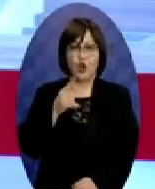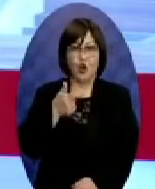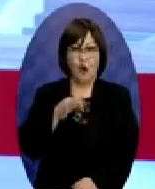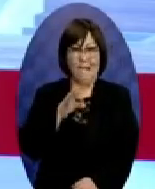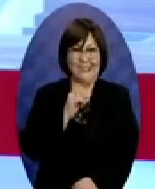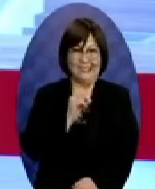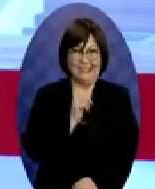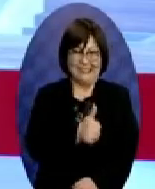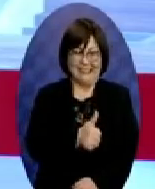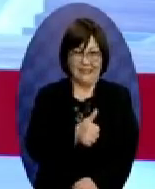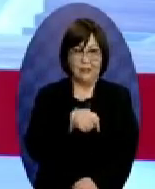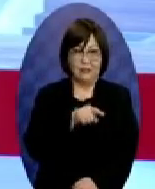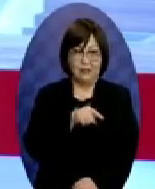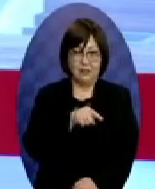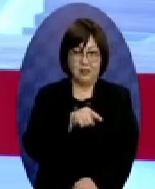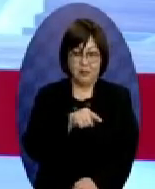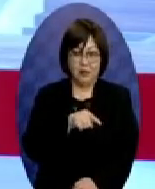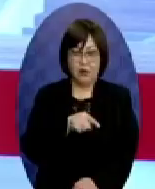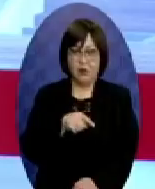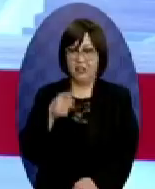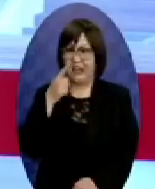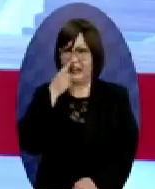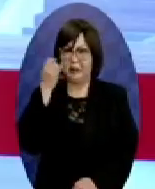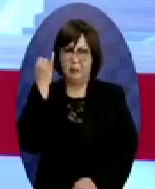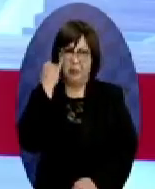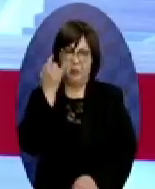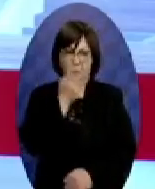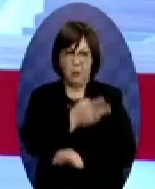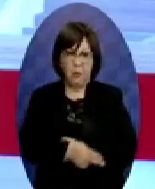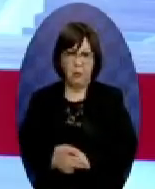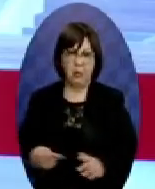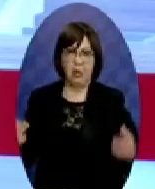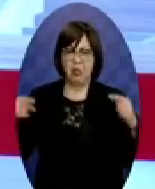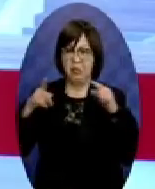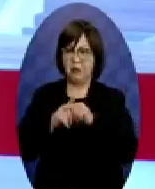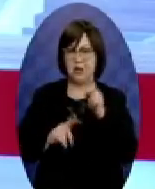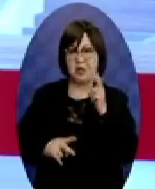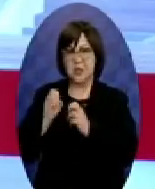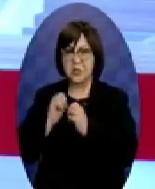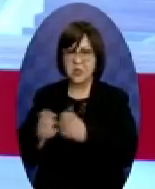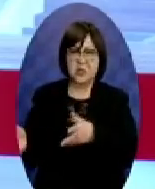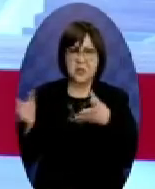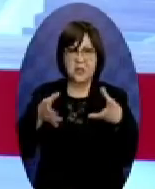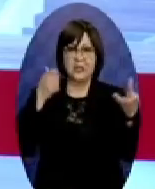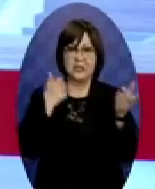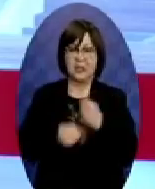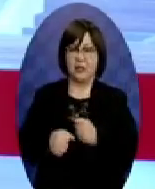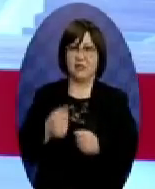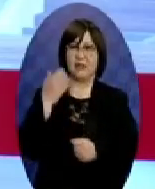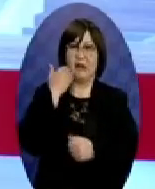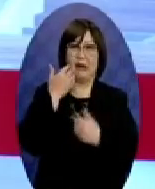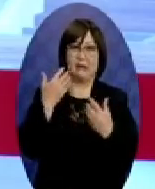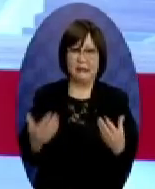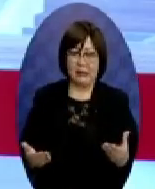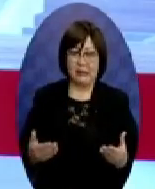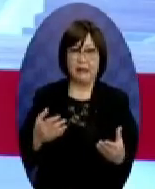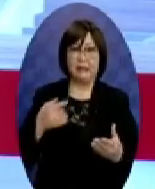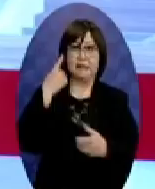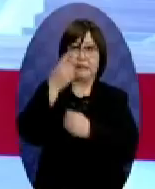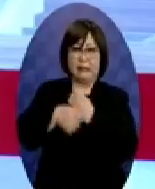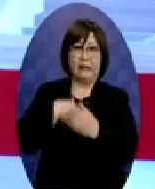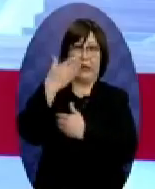хуйлуусаар оюуны өмчийн хууль дүрмж өрнөг зөрчин оруулж ирэн борлуулж байгааг жишээ болгон өнтлөө. За дараа жил ийм асуудлыг дахиад л хөндөө сууж байхгүй